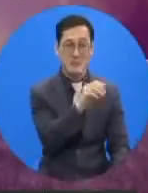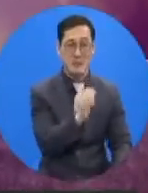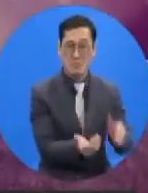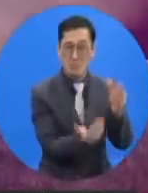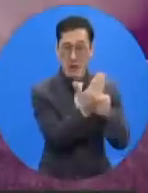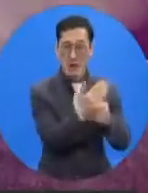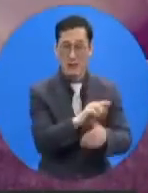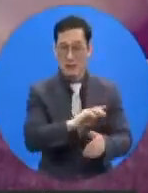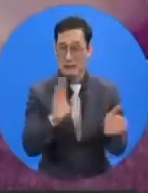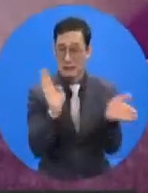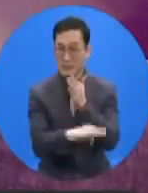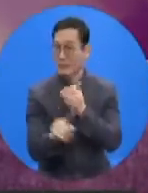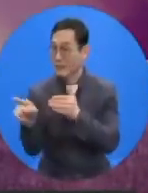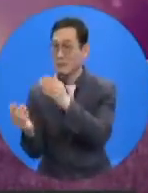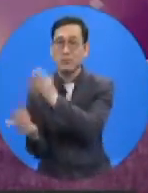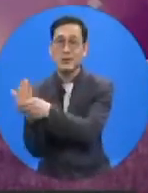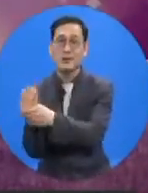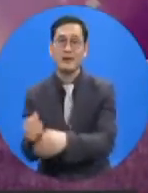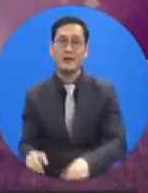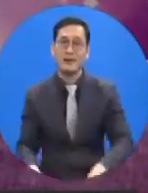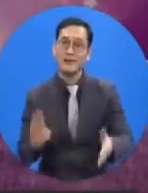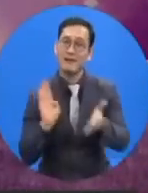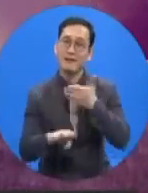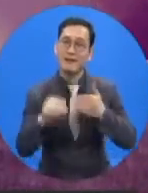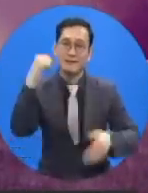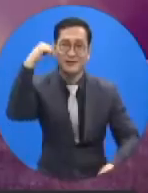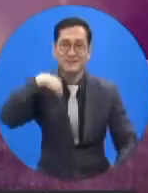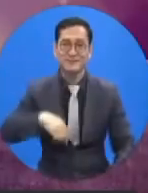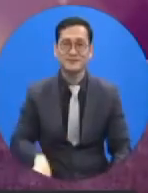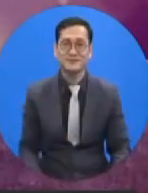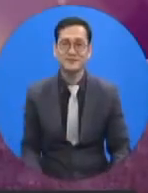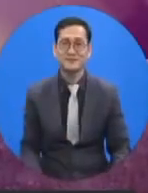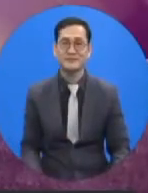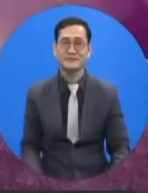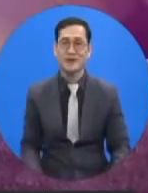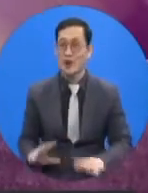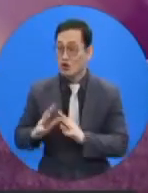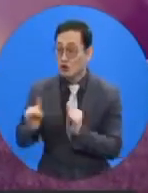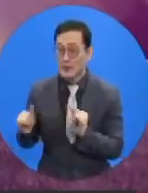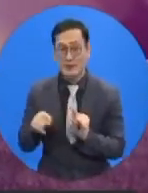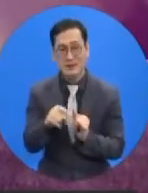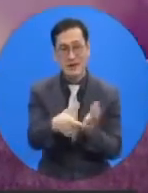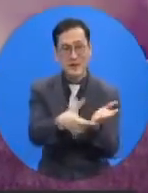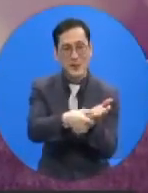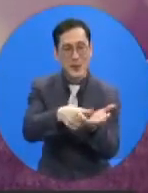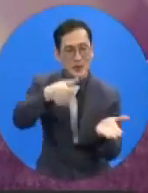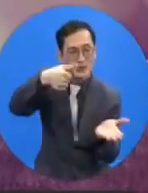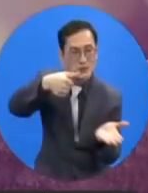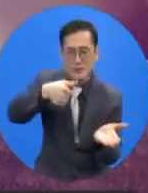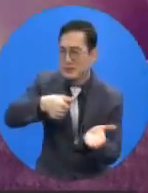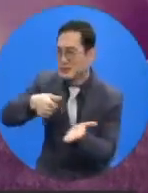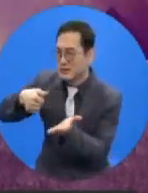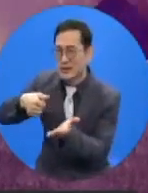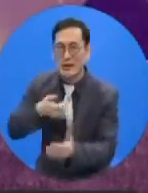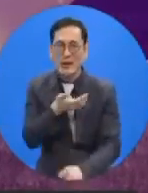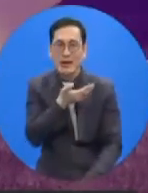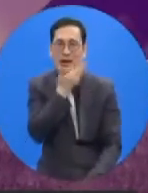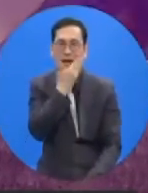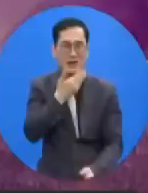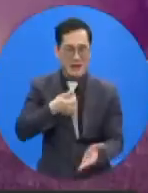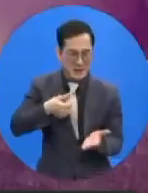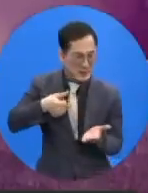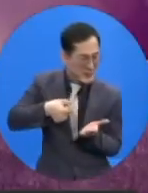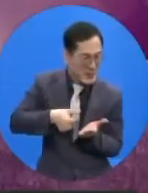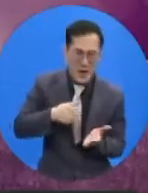오늘 기사 썼잖아요. 내 표가 아깝다. 삼류 정치. 한국일보의 기사 제목이 왜 갑자기 이 대목에서 문득